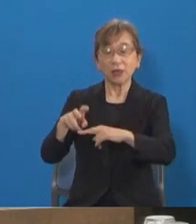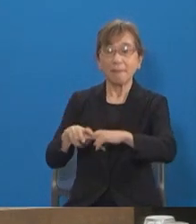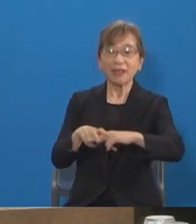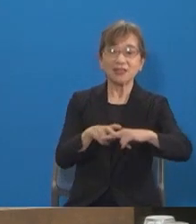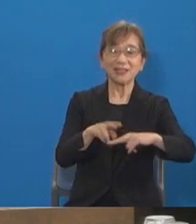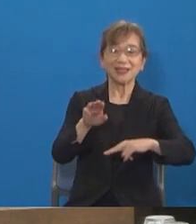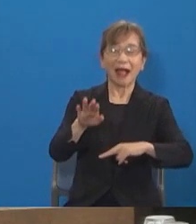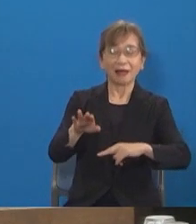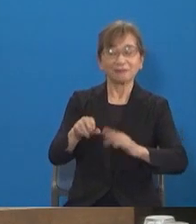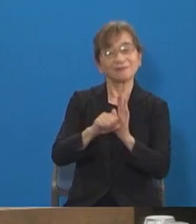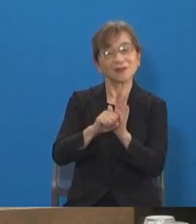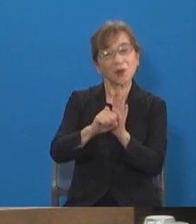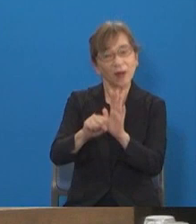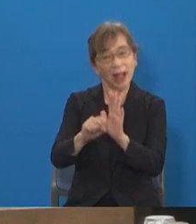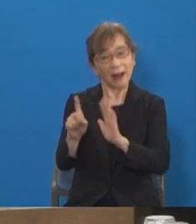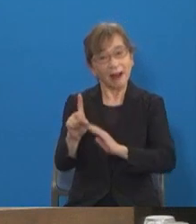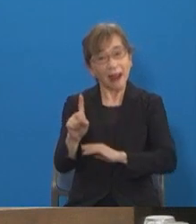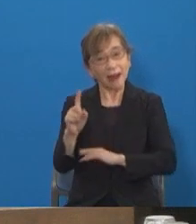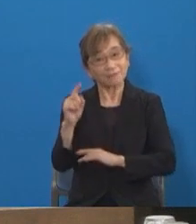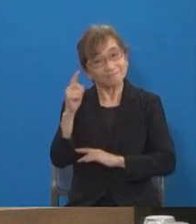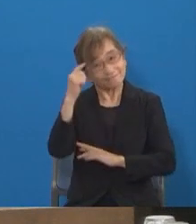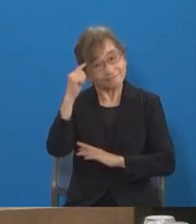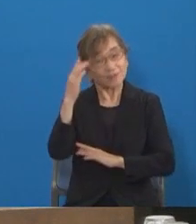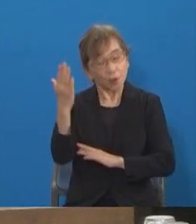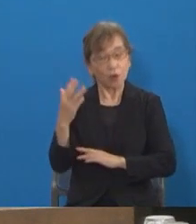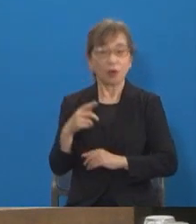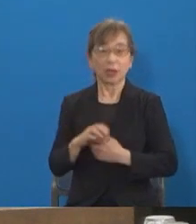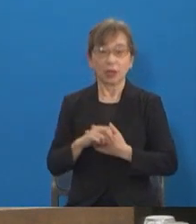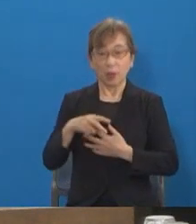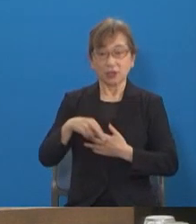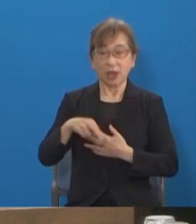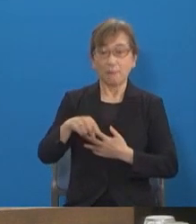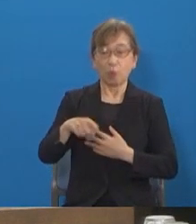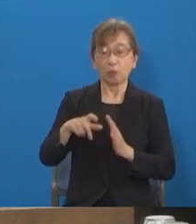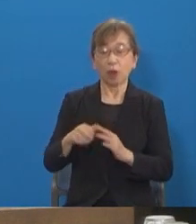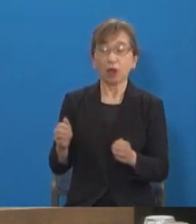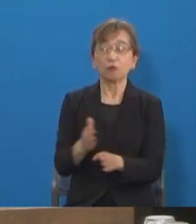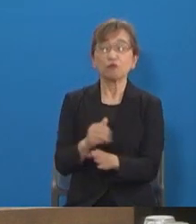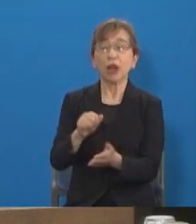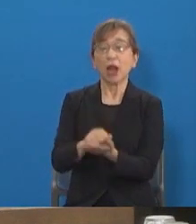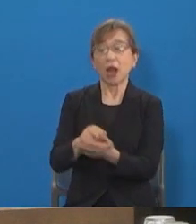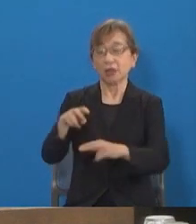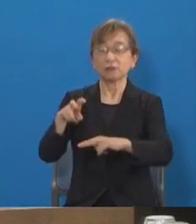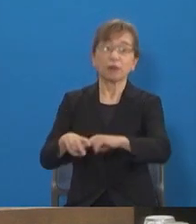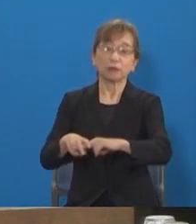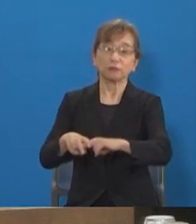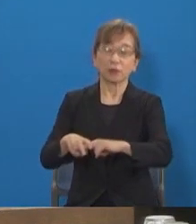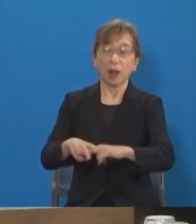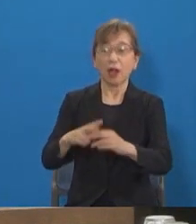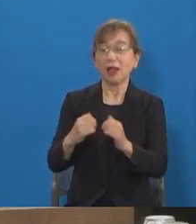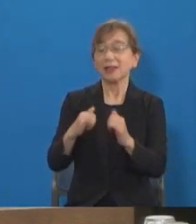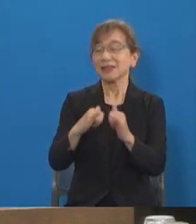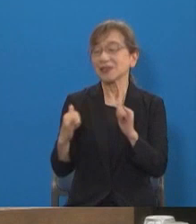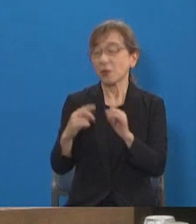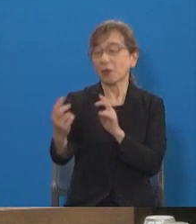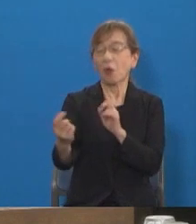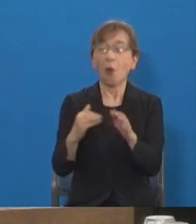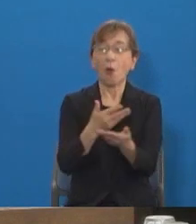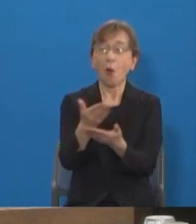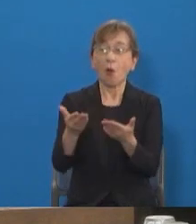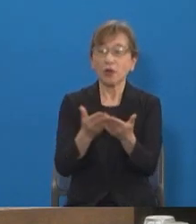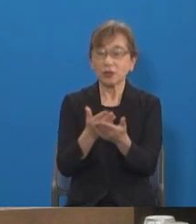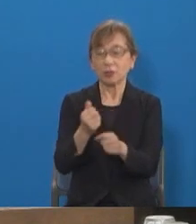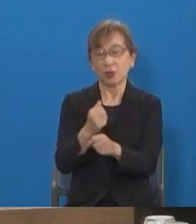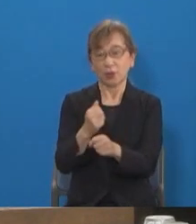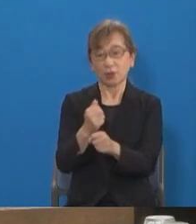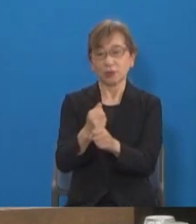ることの効果を考えると、散歩の際の休憩に活用されたり、人との交流が生まれる場にな